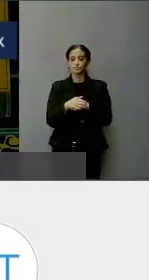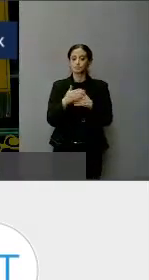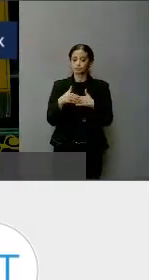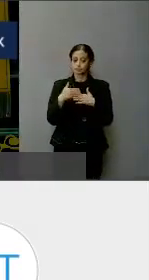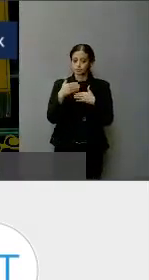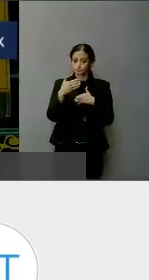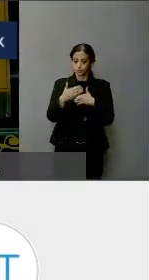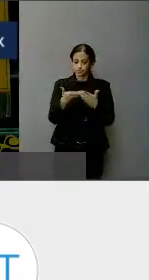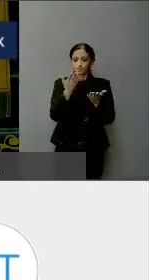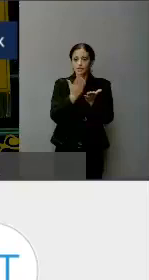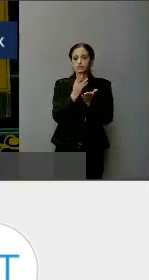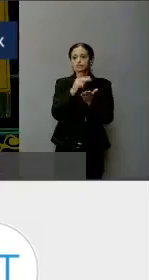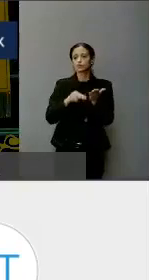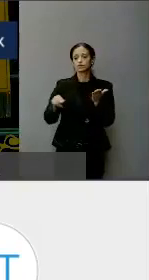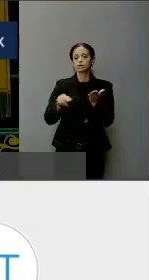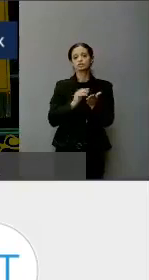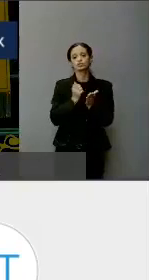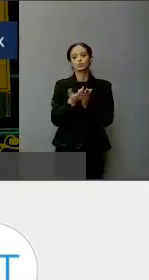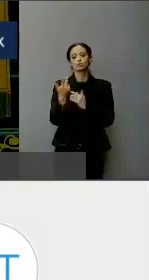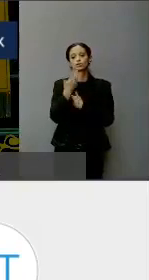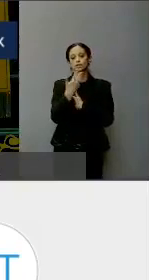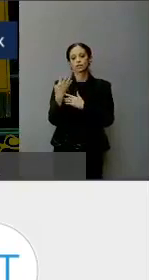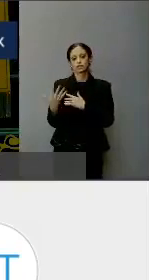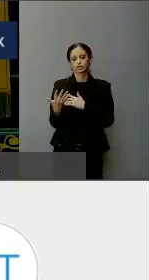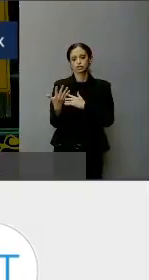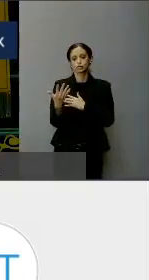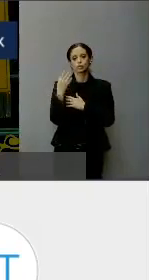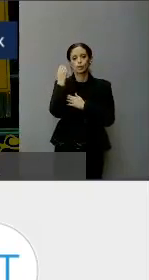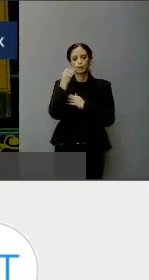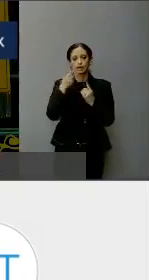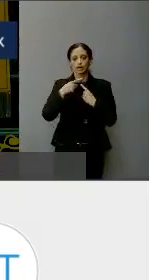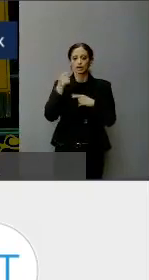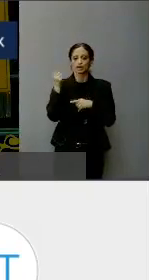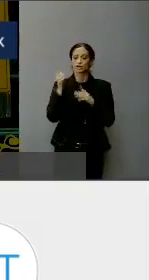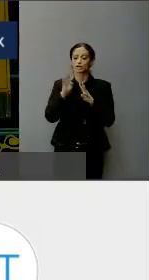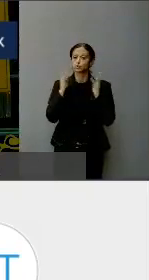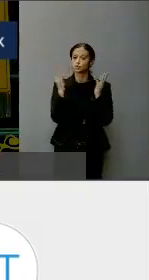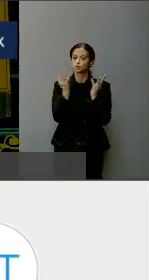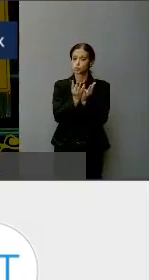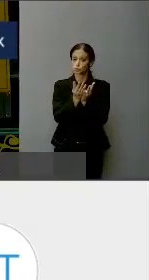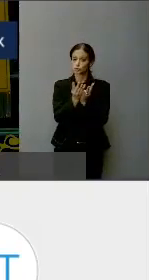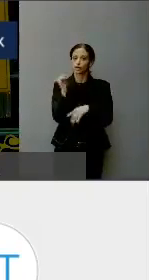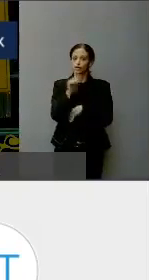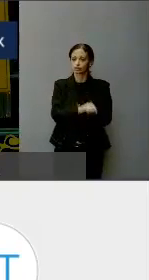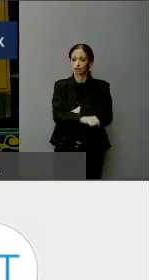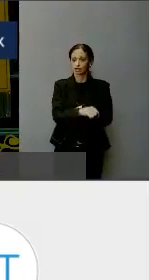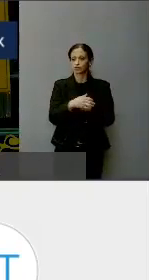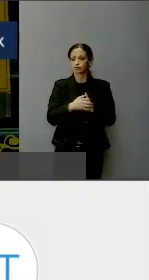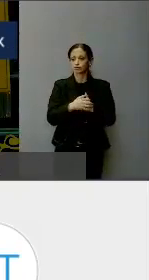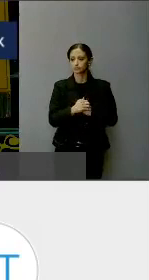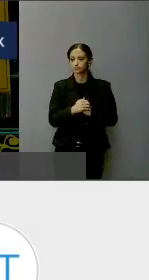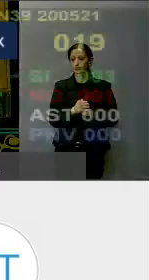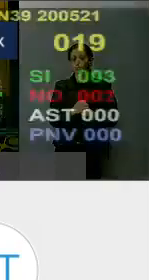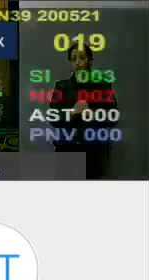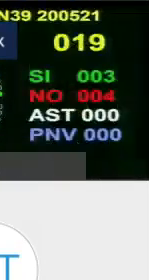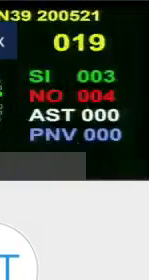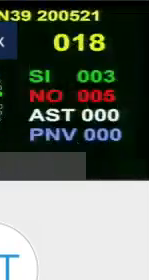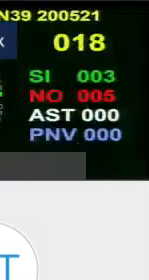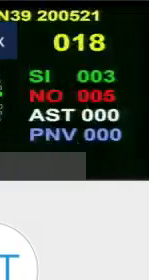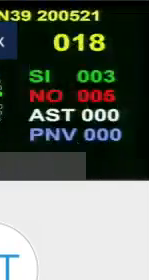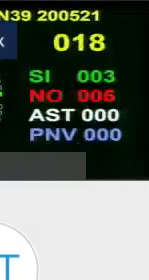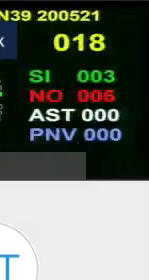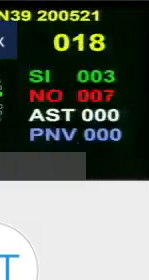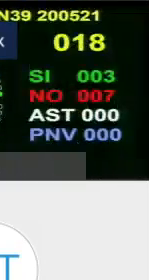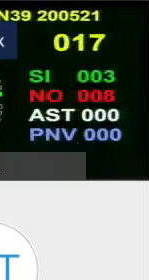ora in votazione il numero 35 parere della giunta è contrario si vota